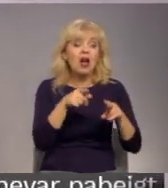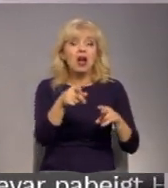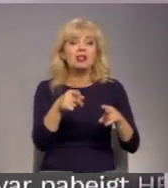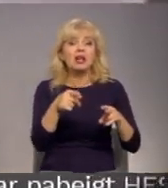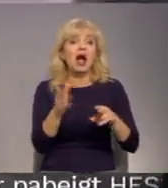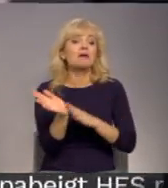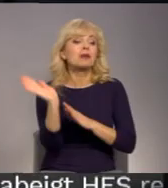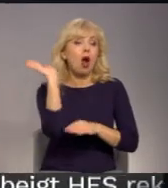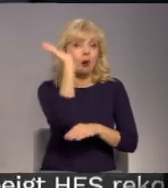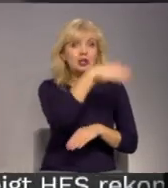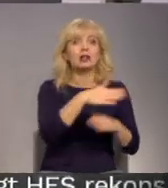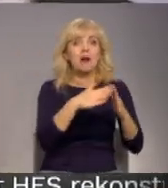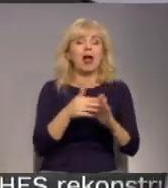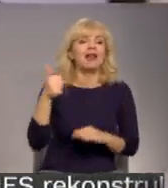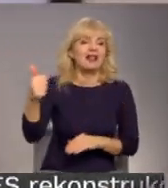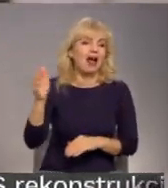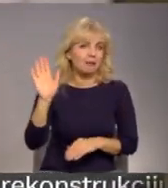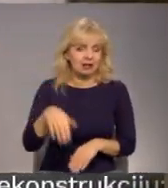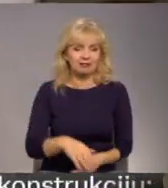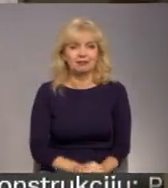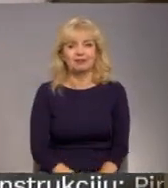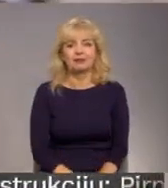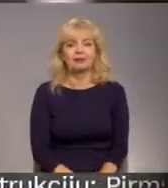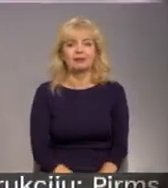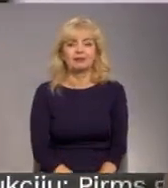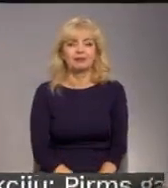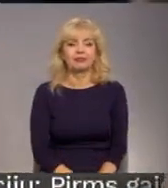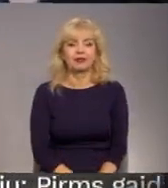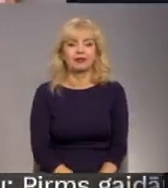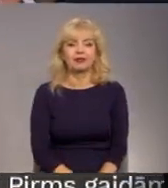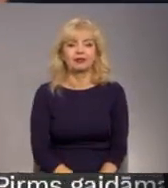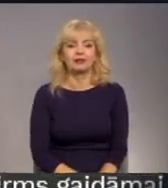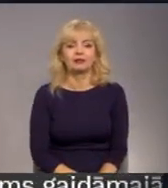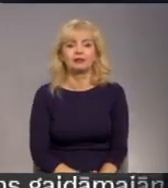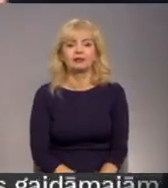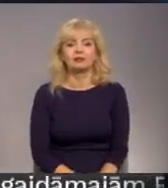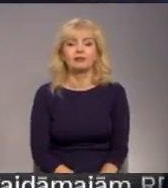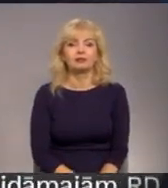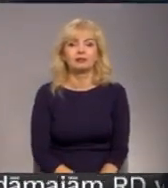mājās. Labi, uz redzi. Ģirds Zvirbulis, Aigars Kovaļevskis, Latvijas televīzija.